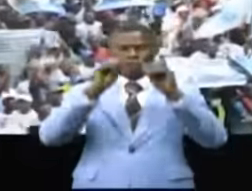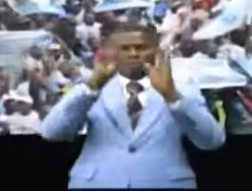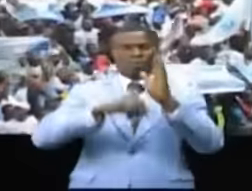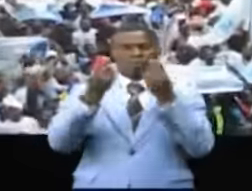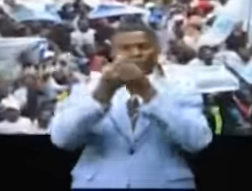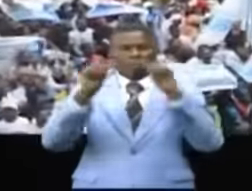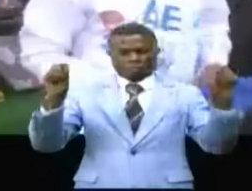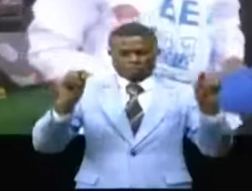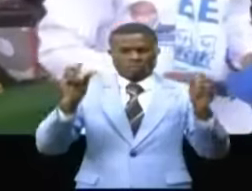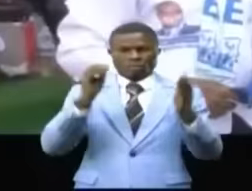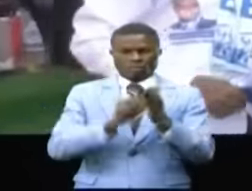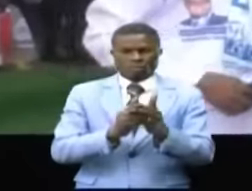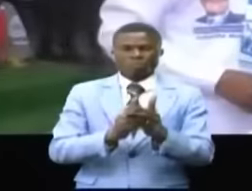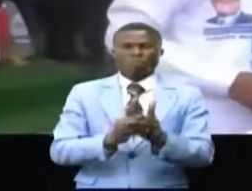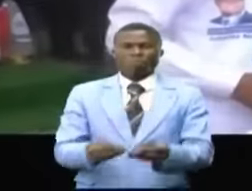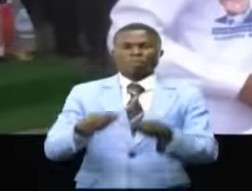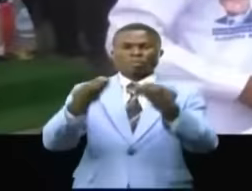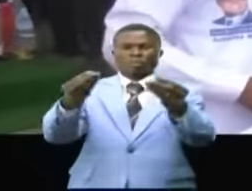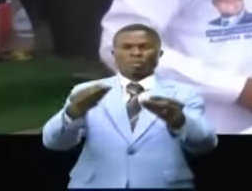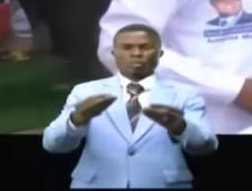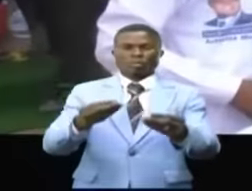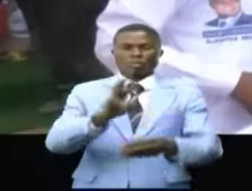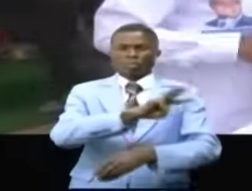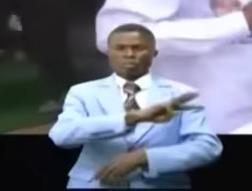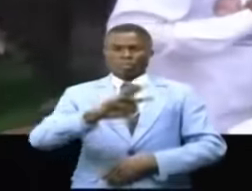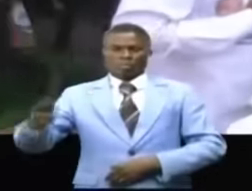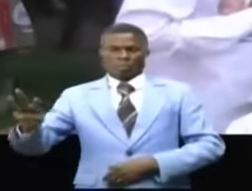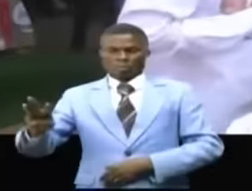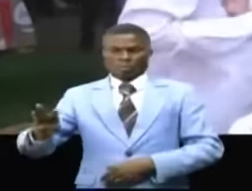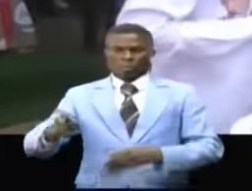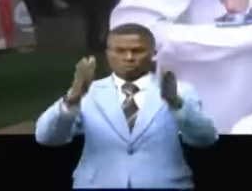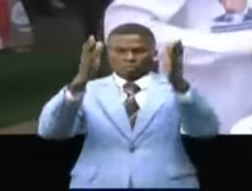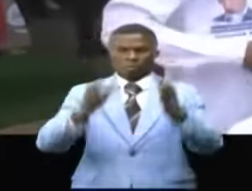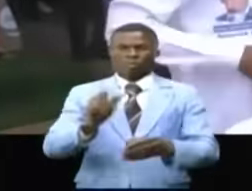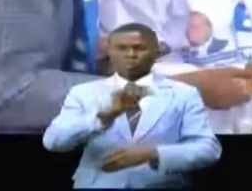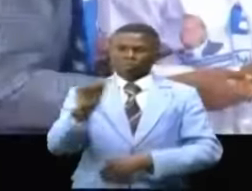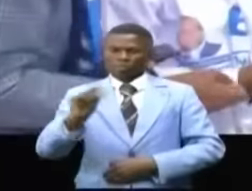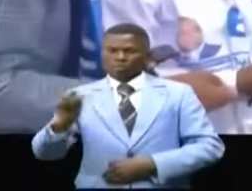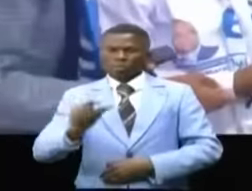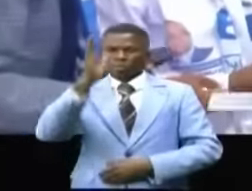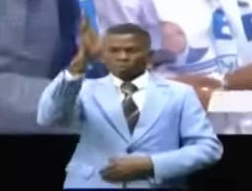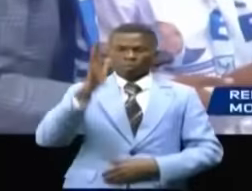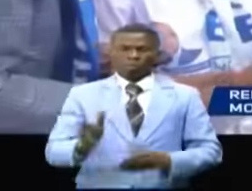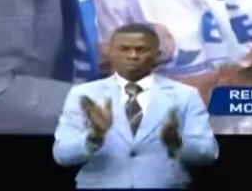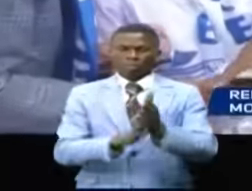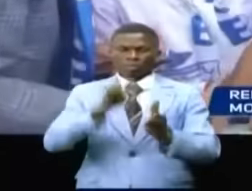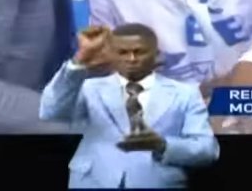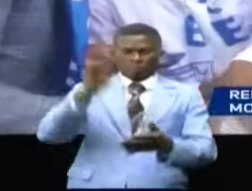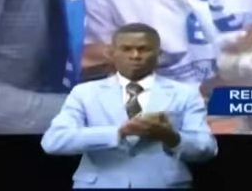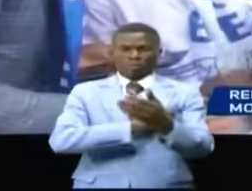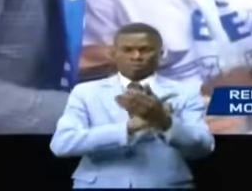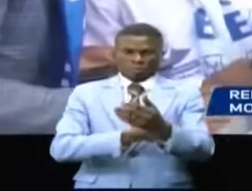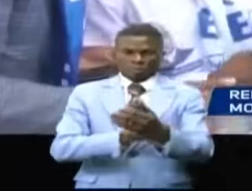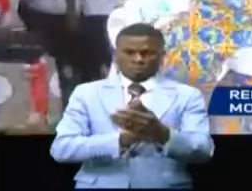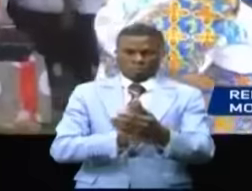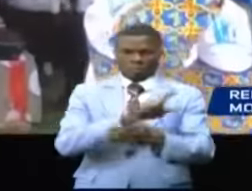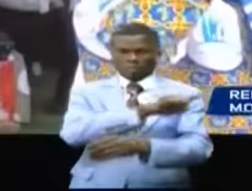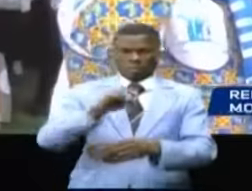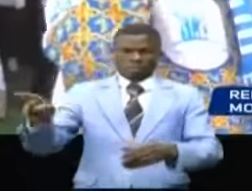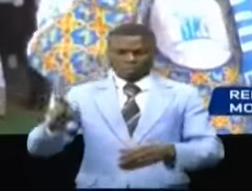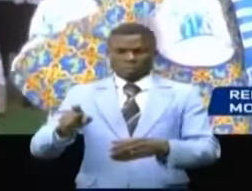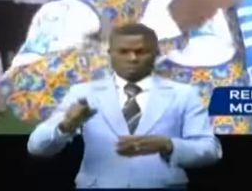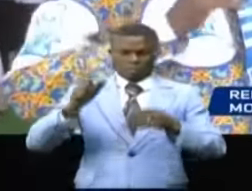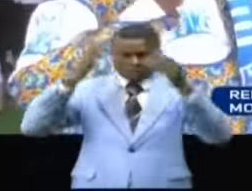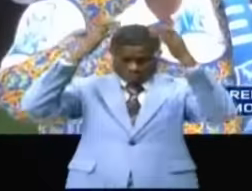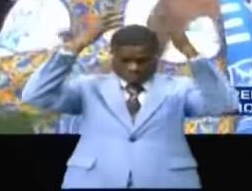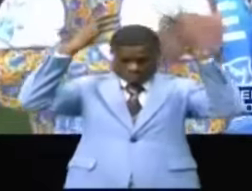a également remis plus de 3000 boîtes de craie à 500 écoles du Sud Kivu et plus de 1000 casques